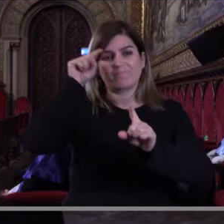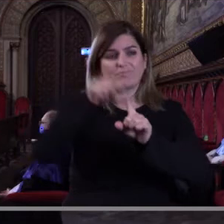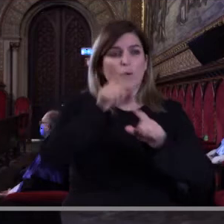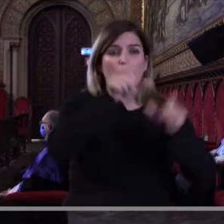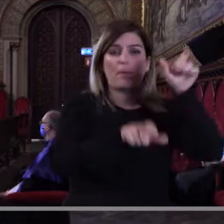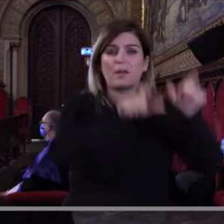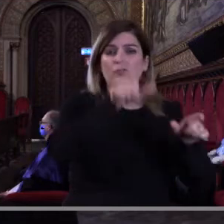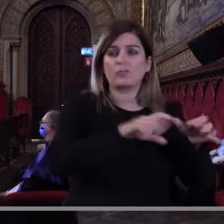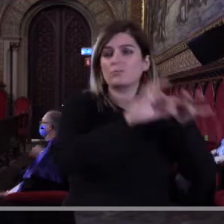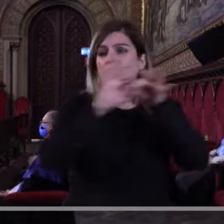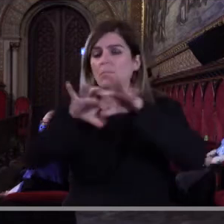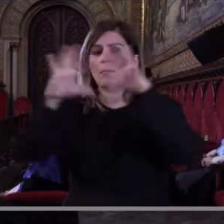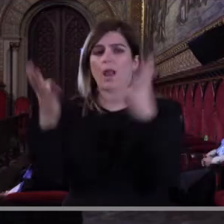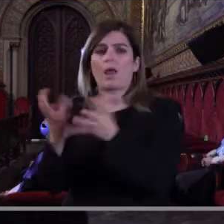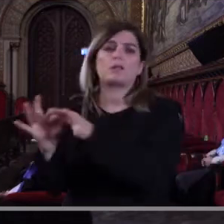el planeta.